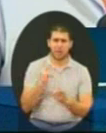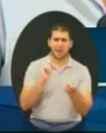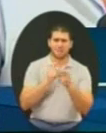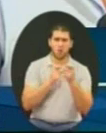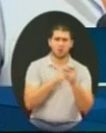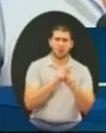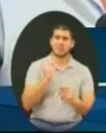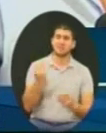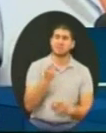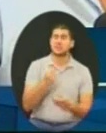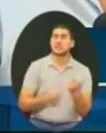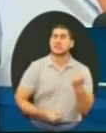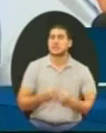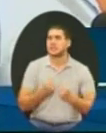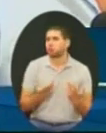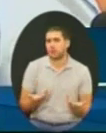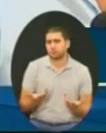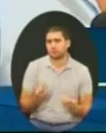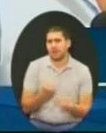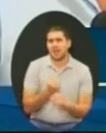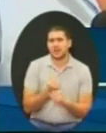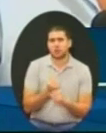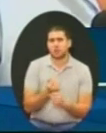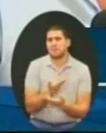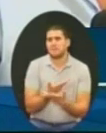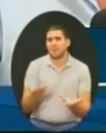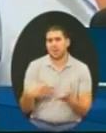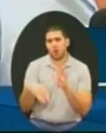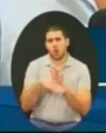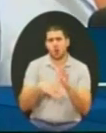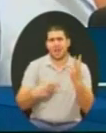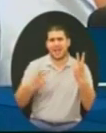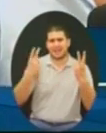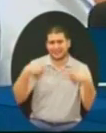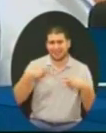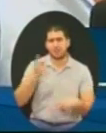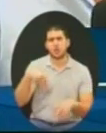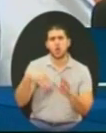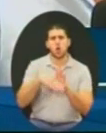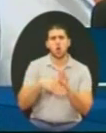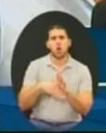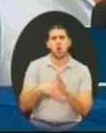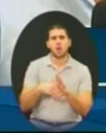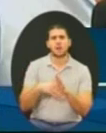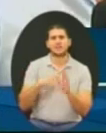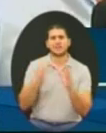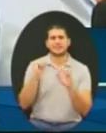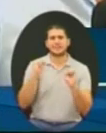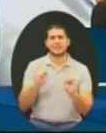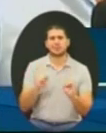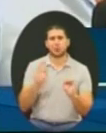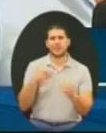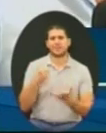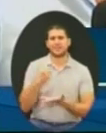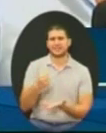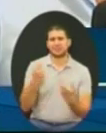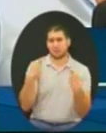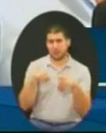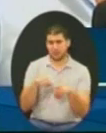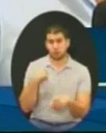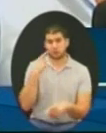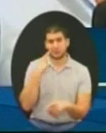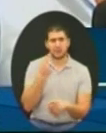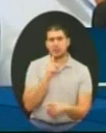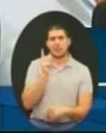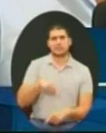האלה קשה לעשות אותם ללא חוק ההסדרים וללא חוק יסודות התקציב שעובר במקביל. ולכן אני לא חושב